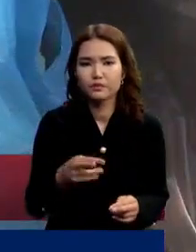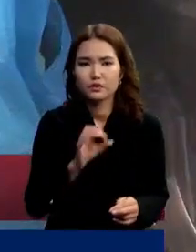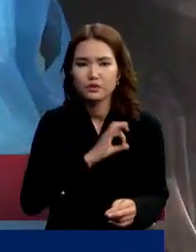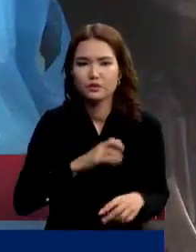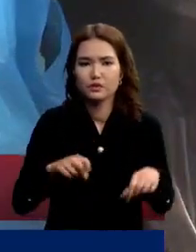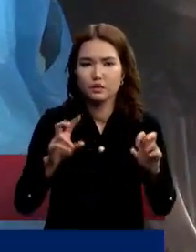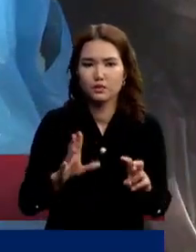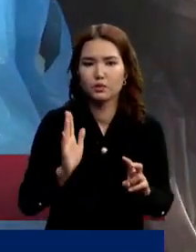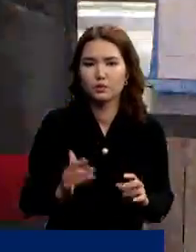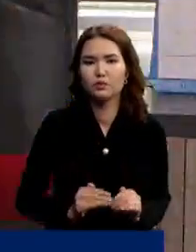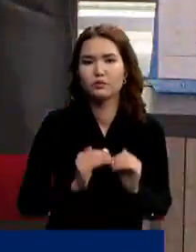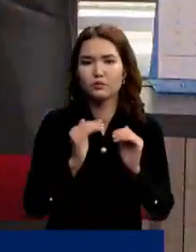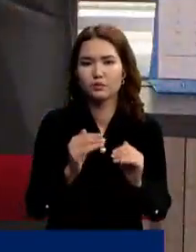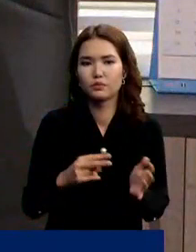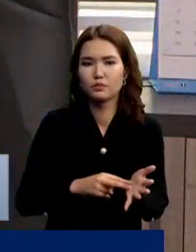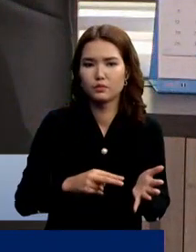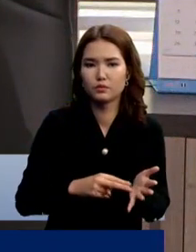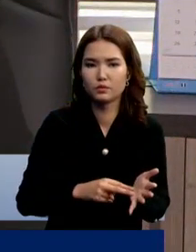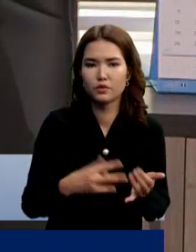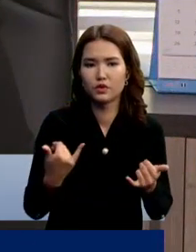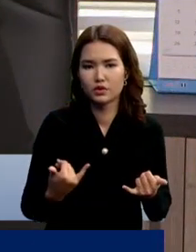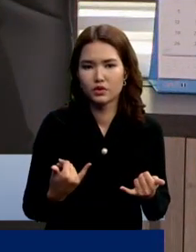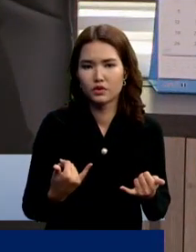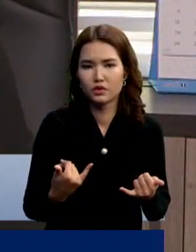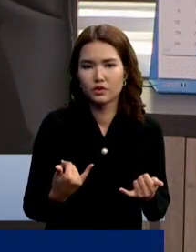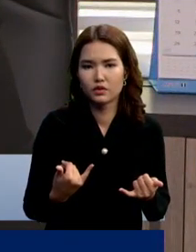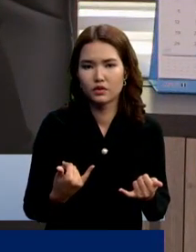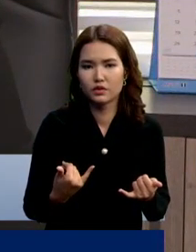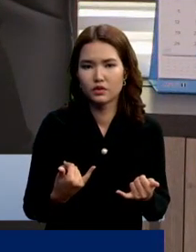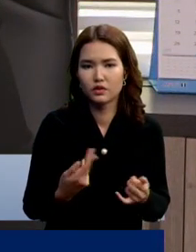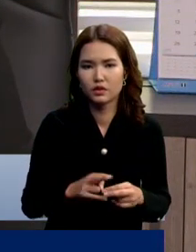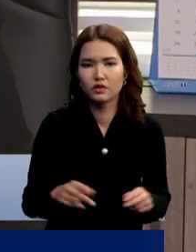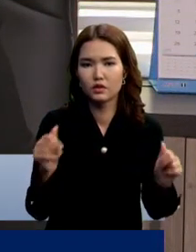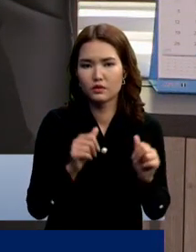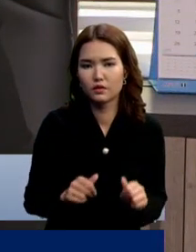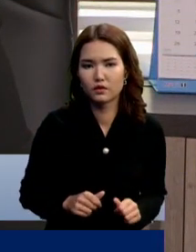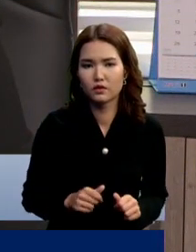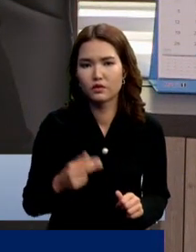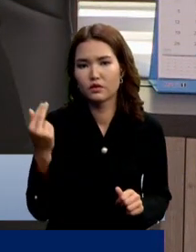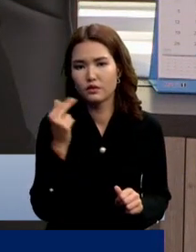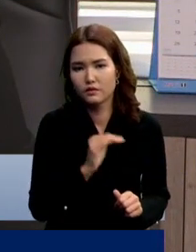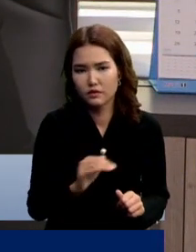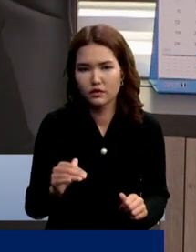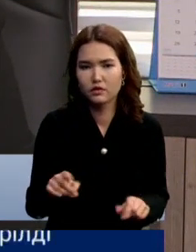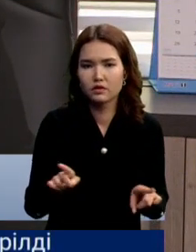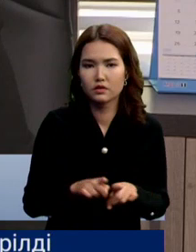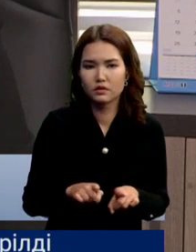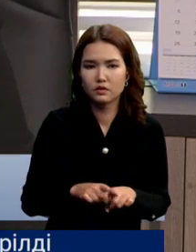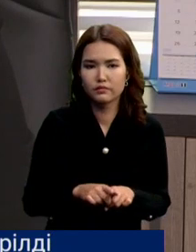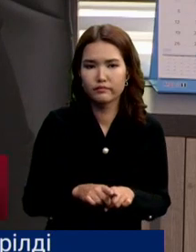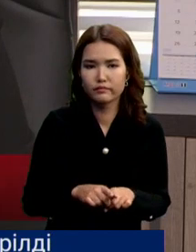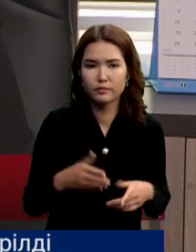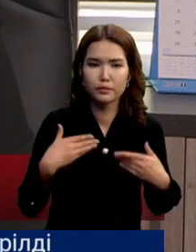сложном финансовом положении. Участие в тендерах имело большую роль. Фактически, этот вывоз ТБО для